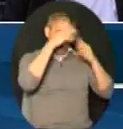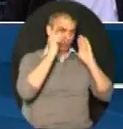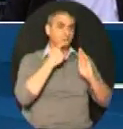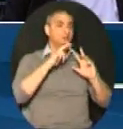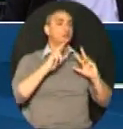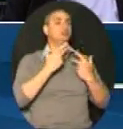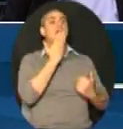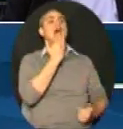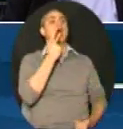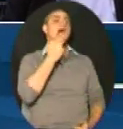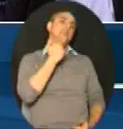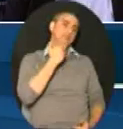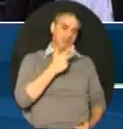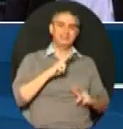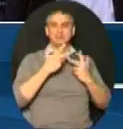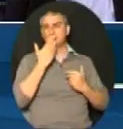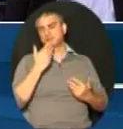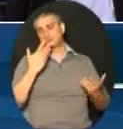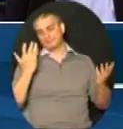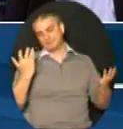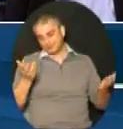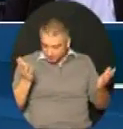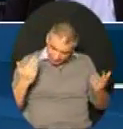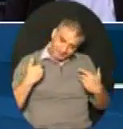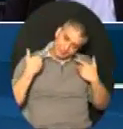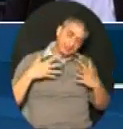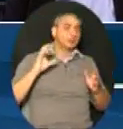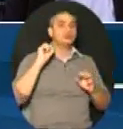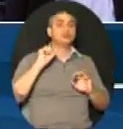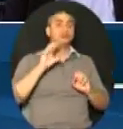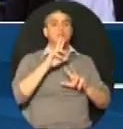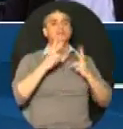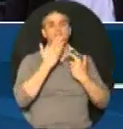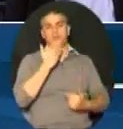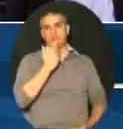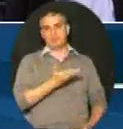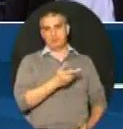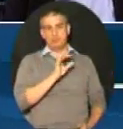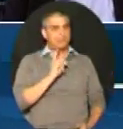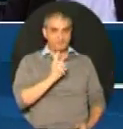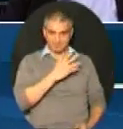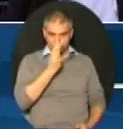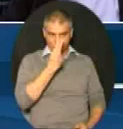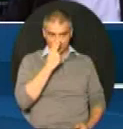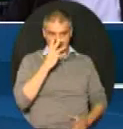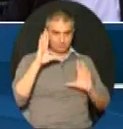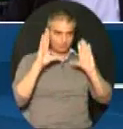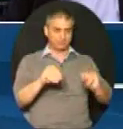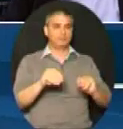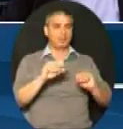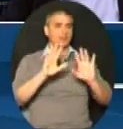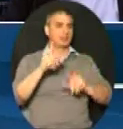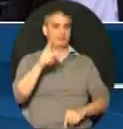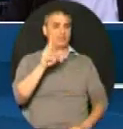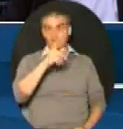השידור הישראלי. השידור הציבורי הישראלי, אתה יודע מה? אני אתפרע איתו, שזה יהיה השידור הציבורי הישראלי. תקשיב, מישהו מנסה לשתק את רוממה.